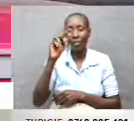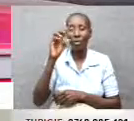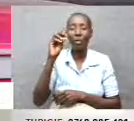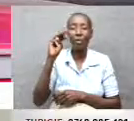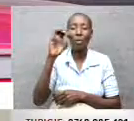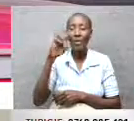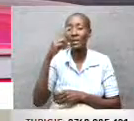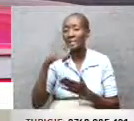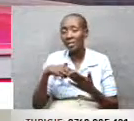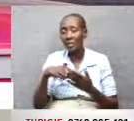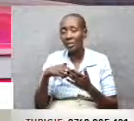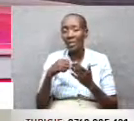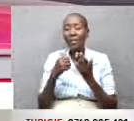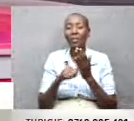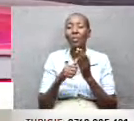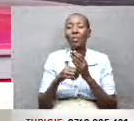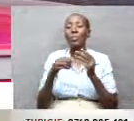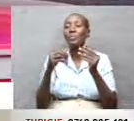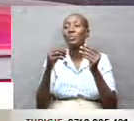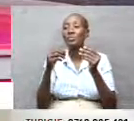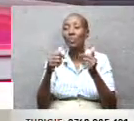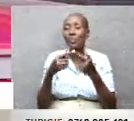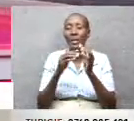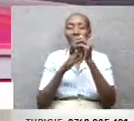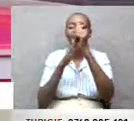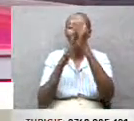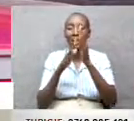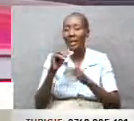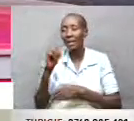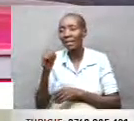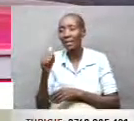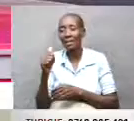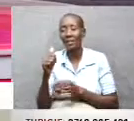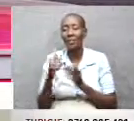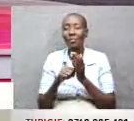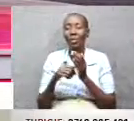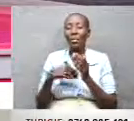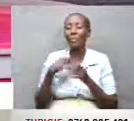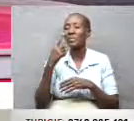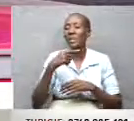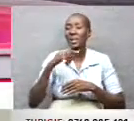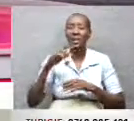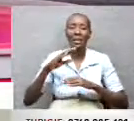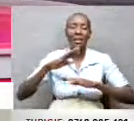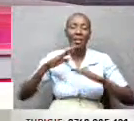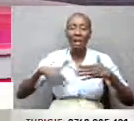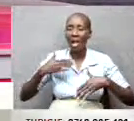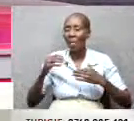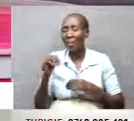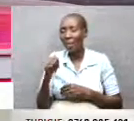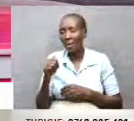kuwa swala hilo limetatuliwa licha baadhi ya viongozi wa bunge hilo kusema hawakuridhishwa na uamuzi wa bunge la